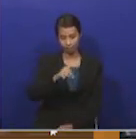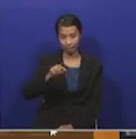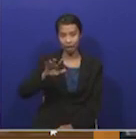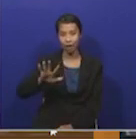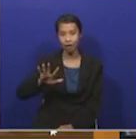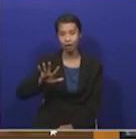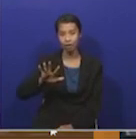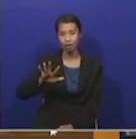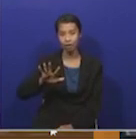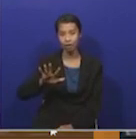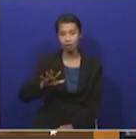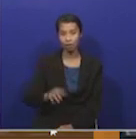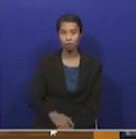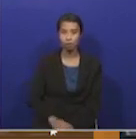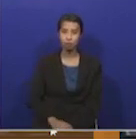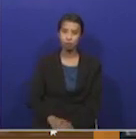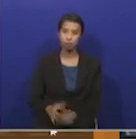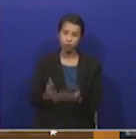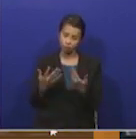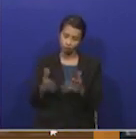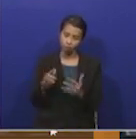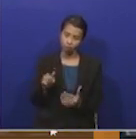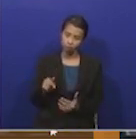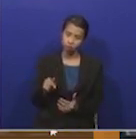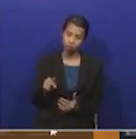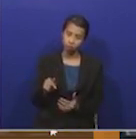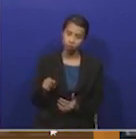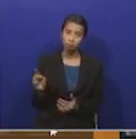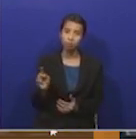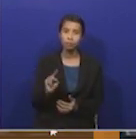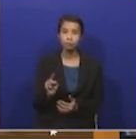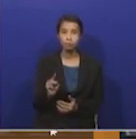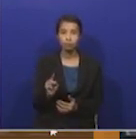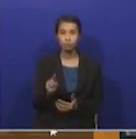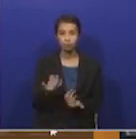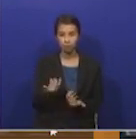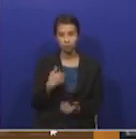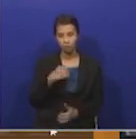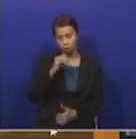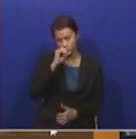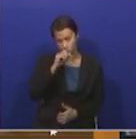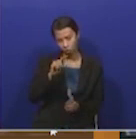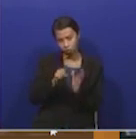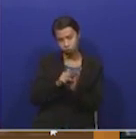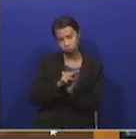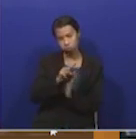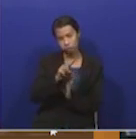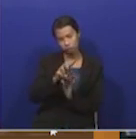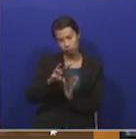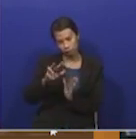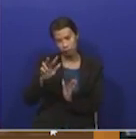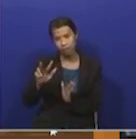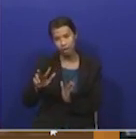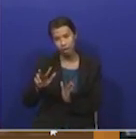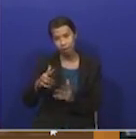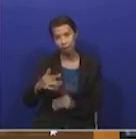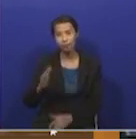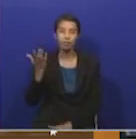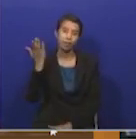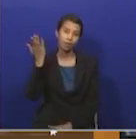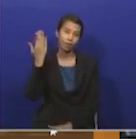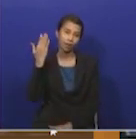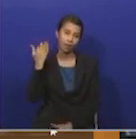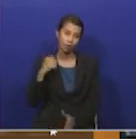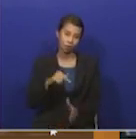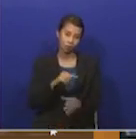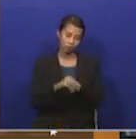ะเราพูดเรื่องนี้อย่างน้อย3ครั้งนะคะทั้งในวาระ ที่1ของงบประม